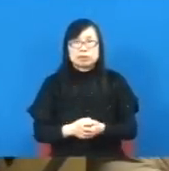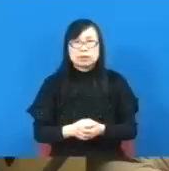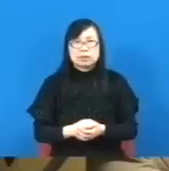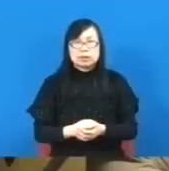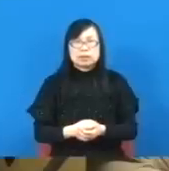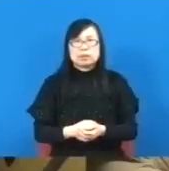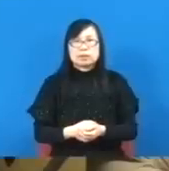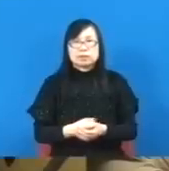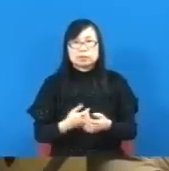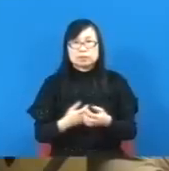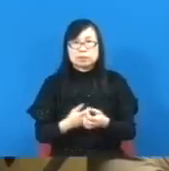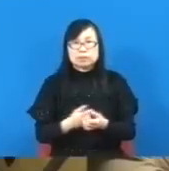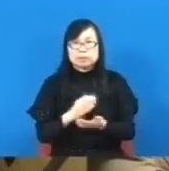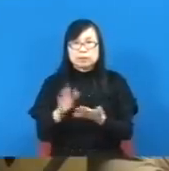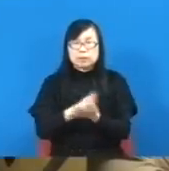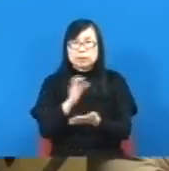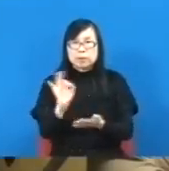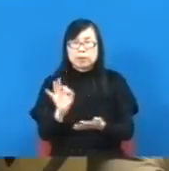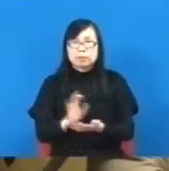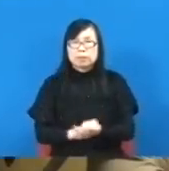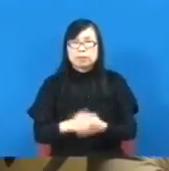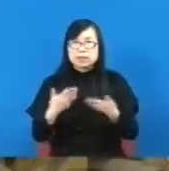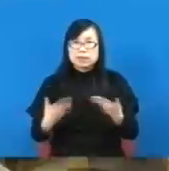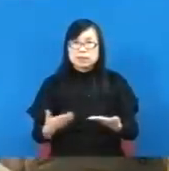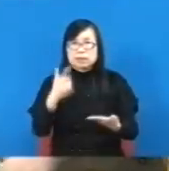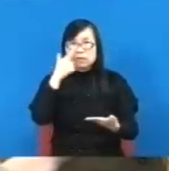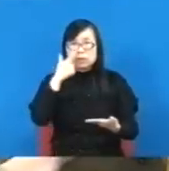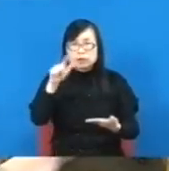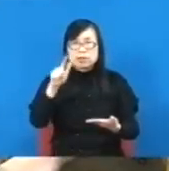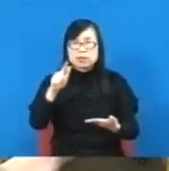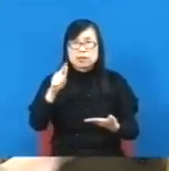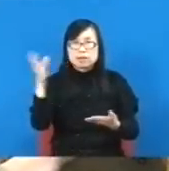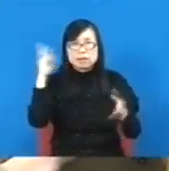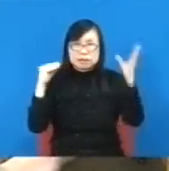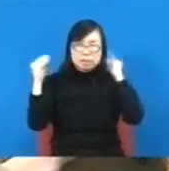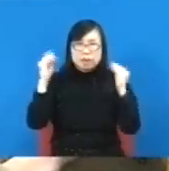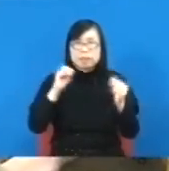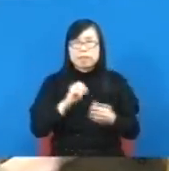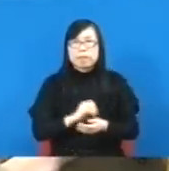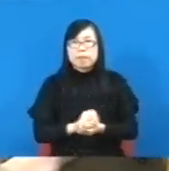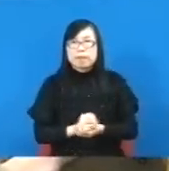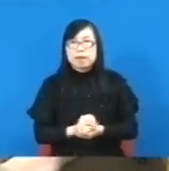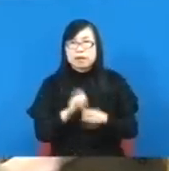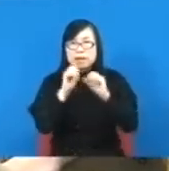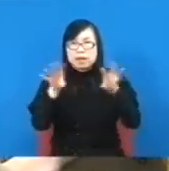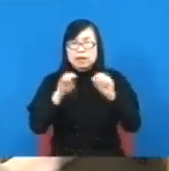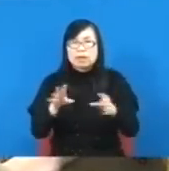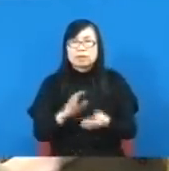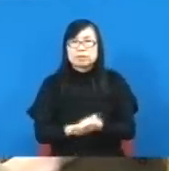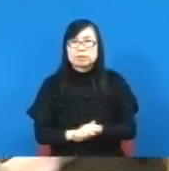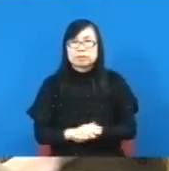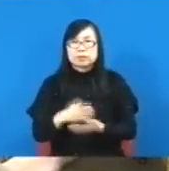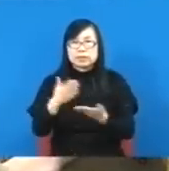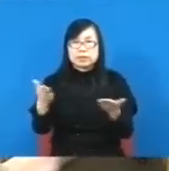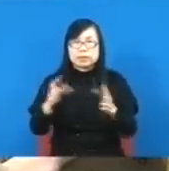分別。 但係有嗱，今日最新嗰單新聞咧，就話咩我哋。愛港力就話你哋